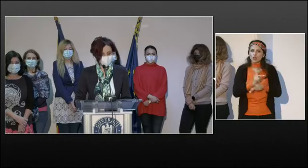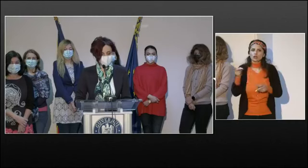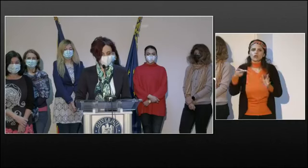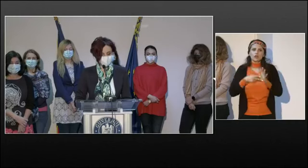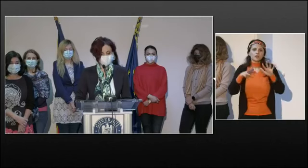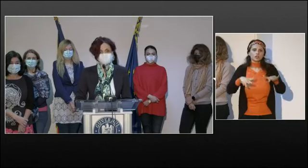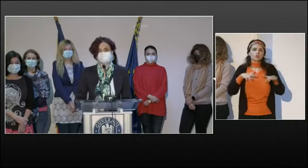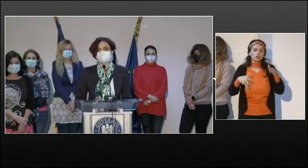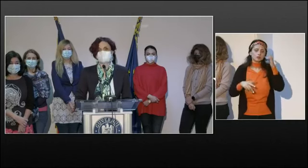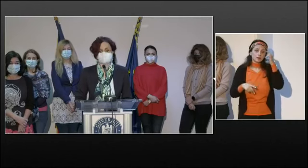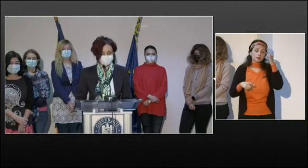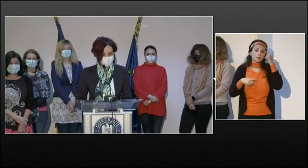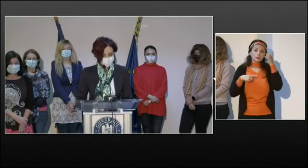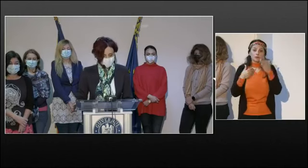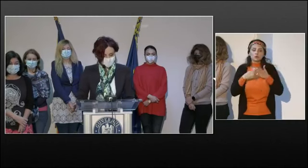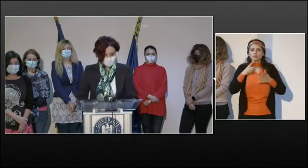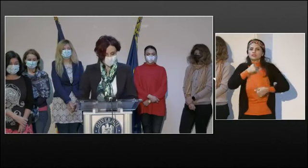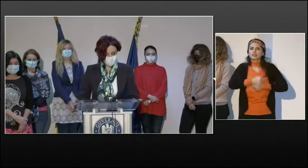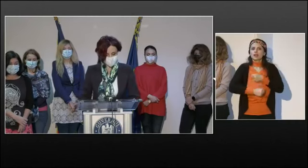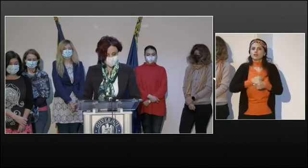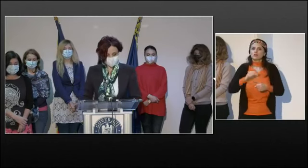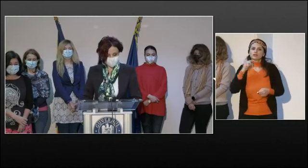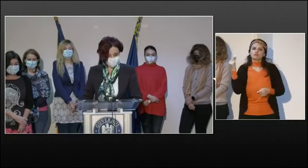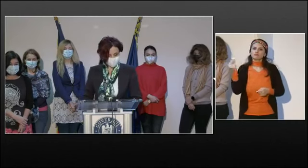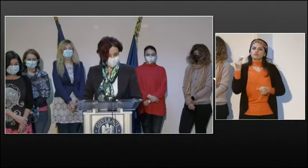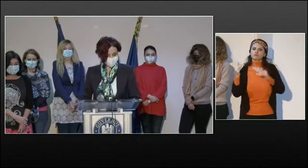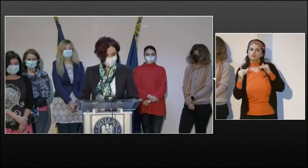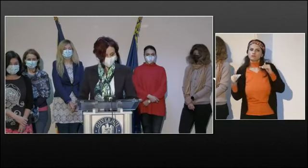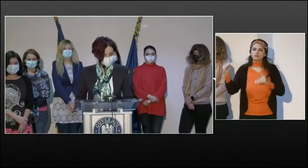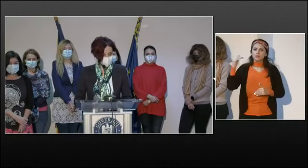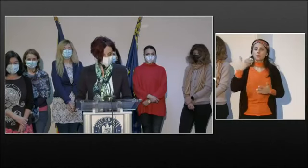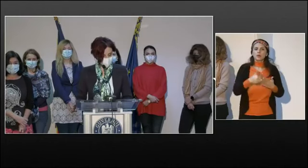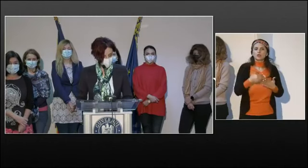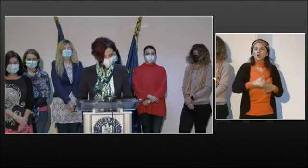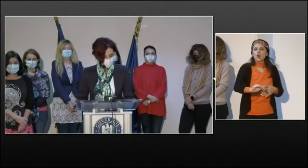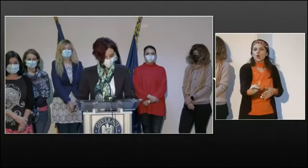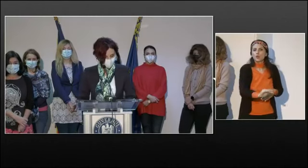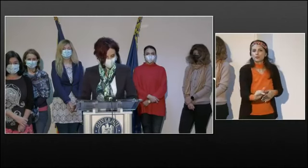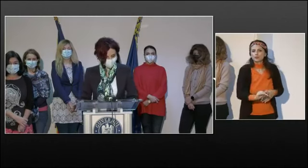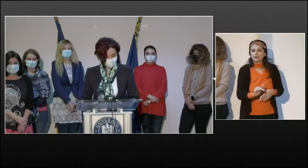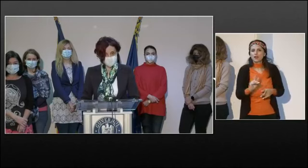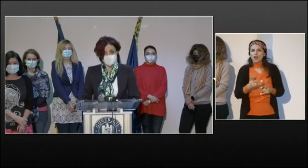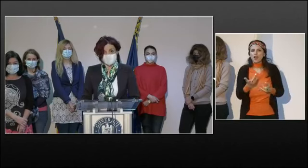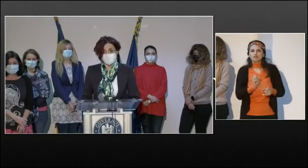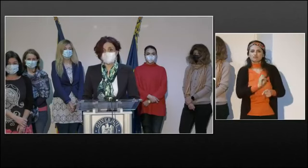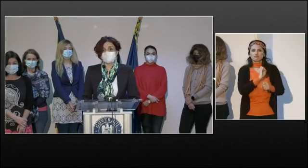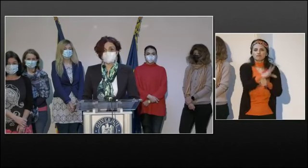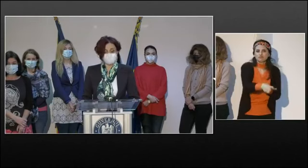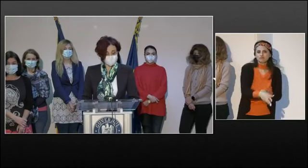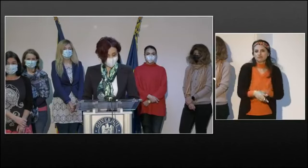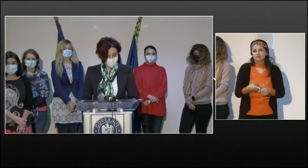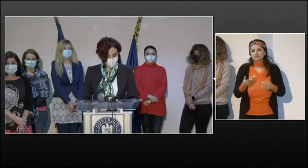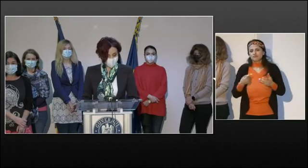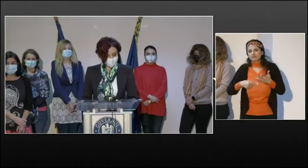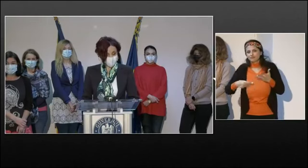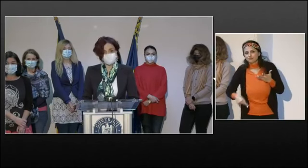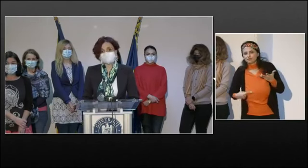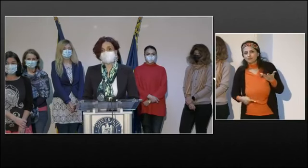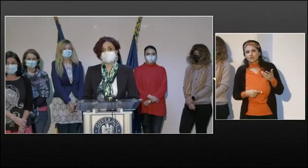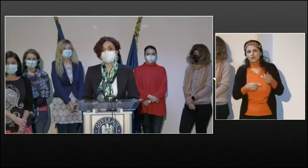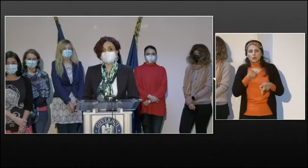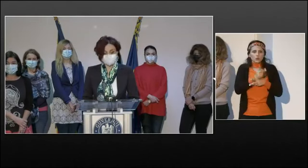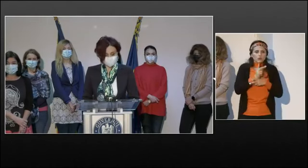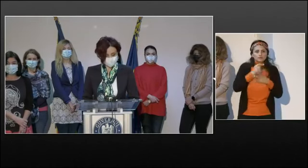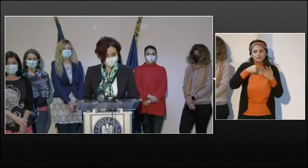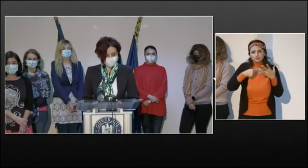pentru serviciile destinate copiilor victime ale traficului de persoane a n d pe DC are